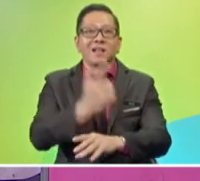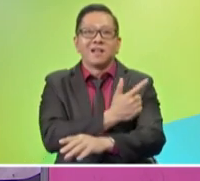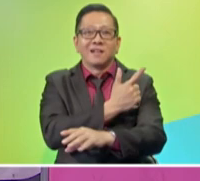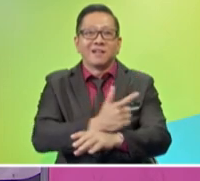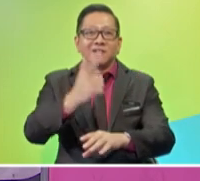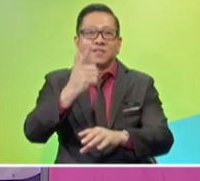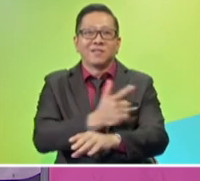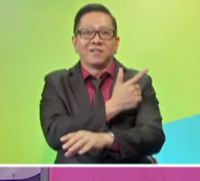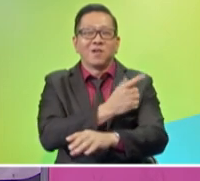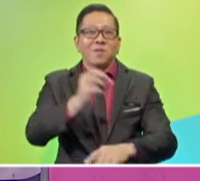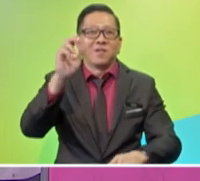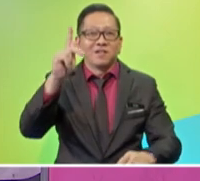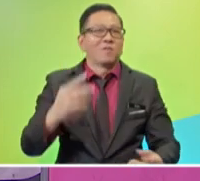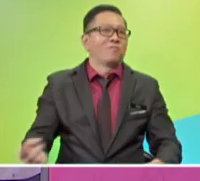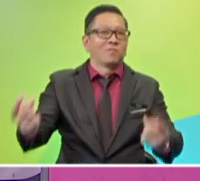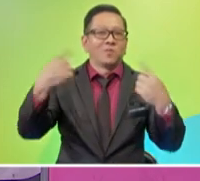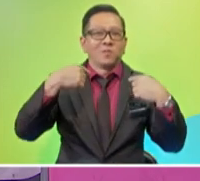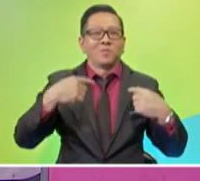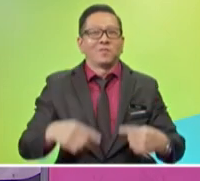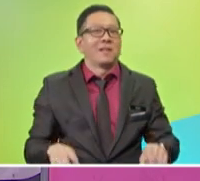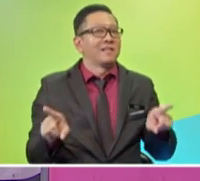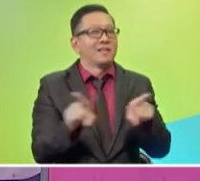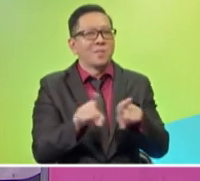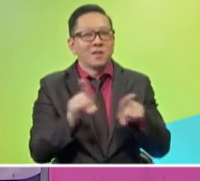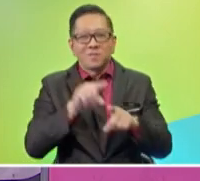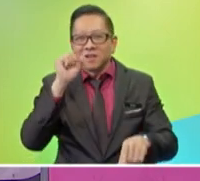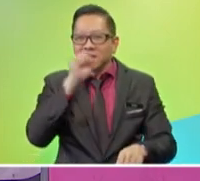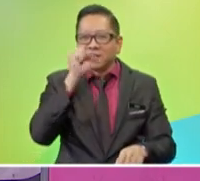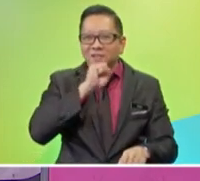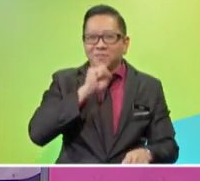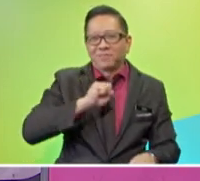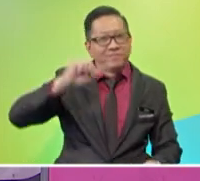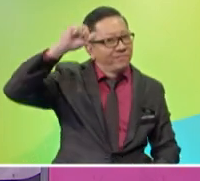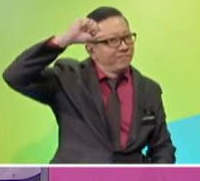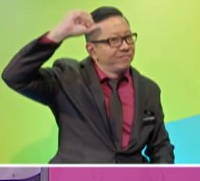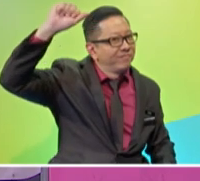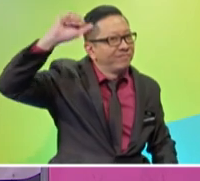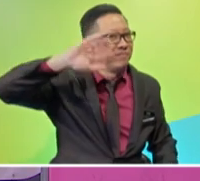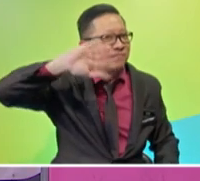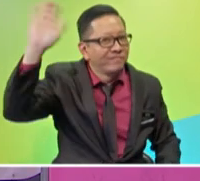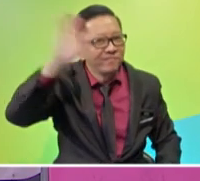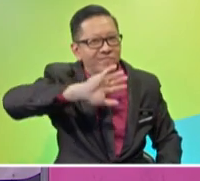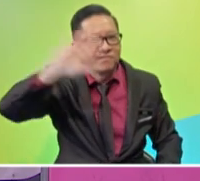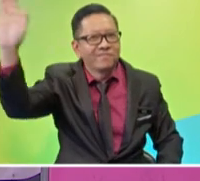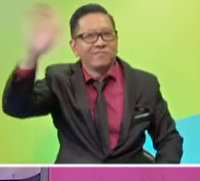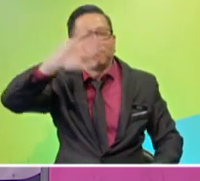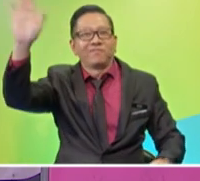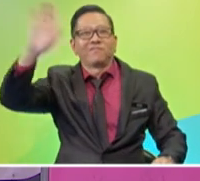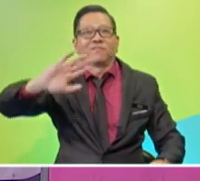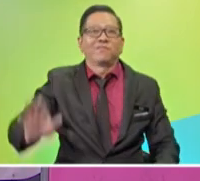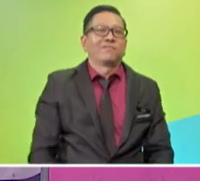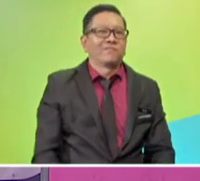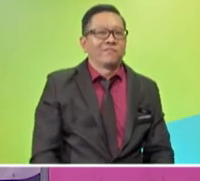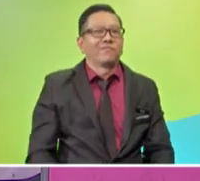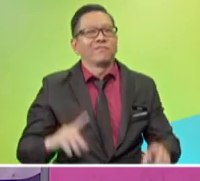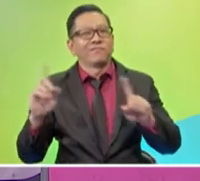betul. Okey, jom adik-adik di rumah kita nyanyi sama-sama. Assalamualaikum. Bye.